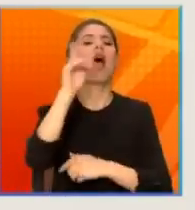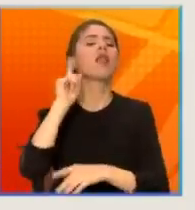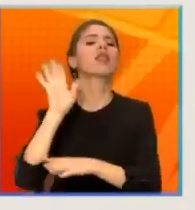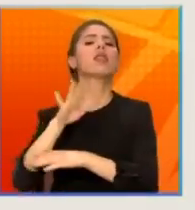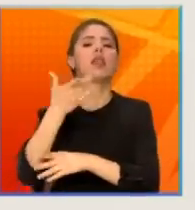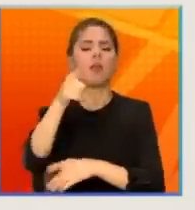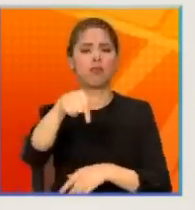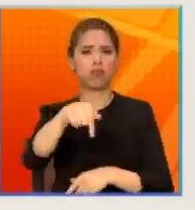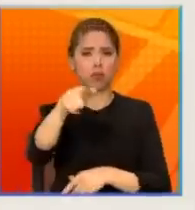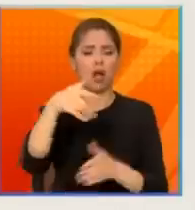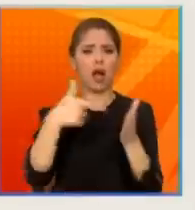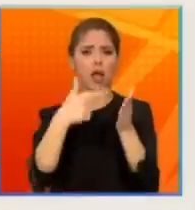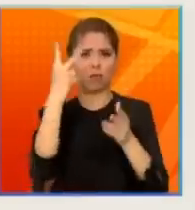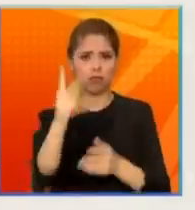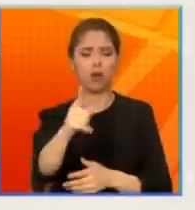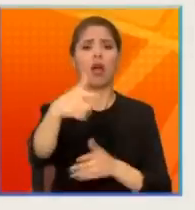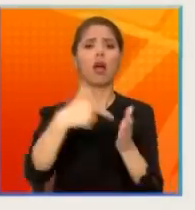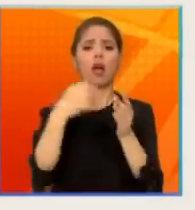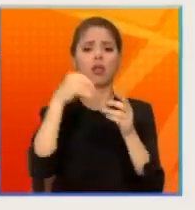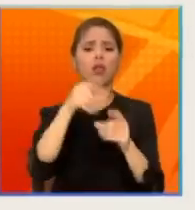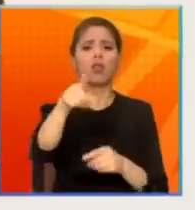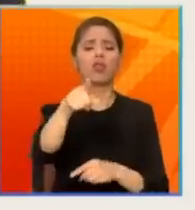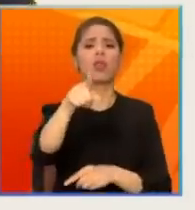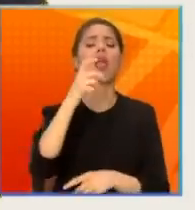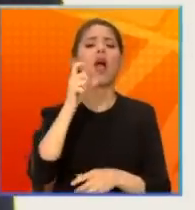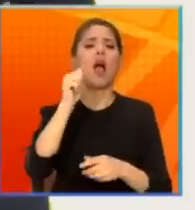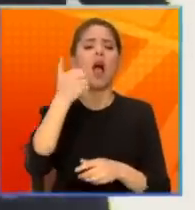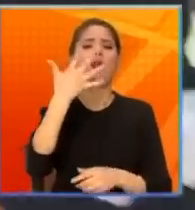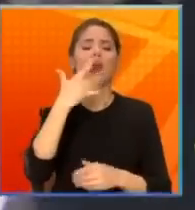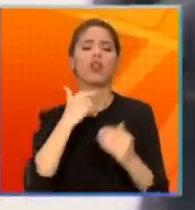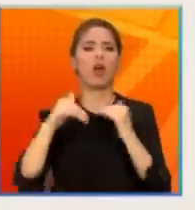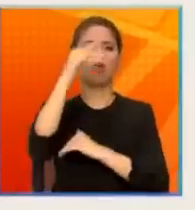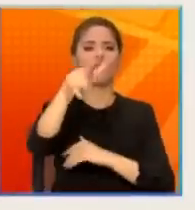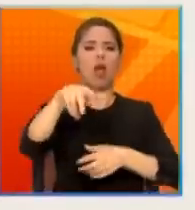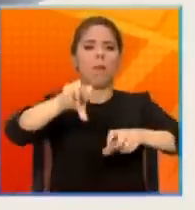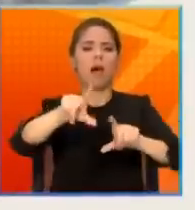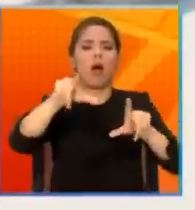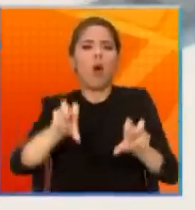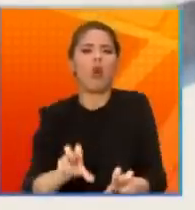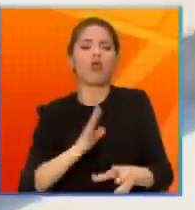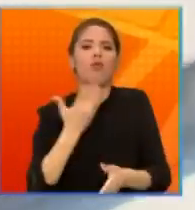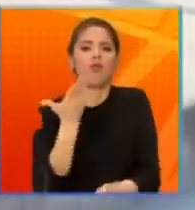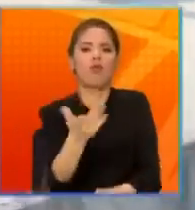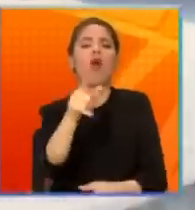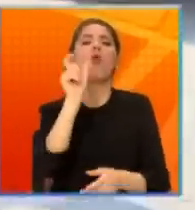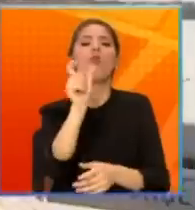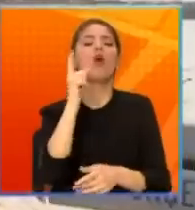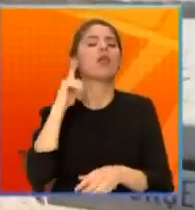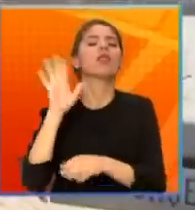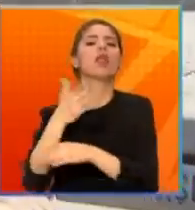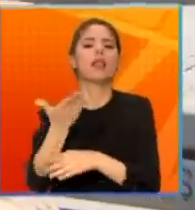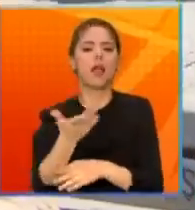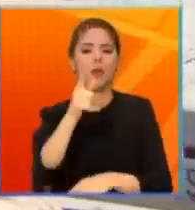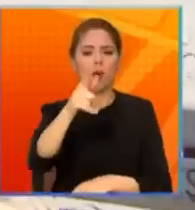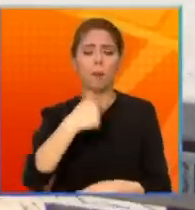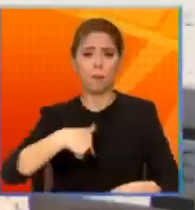Kadıköy. İşte yine 65 yaş ve üstündekiler burada banklarda oturuyor. Tüm uyarıları dikkate almıyor. Bizi